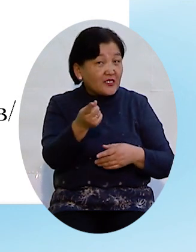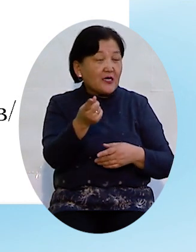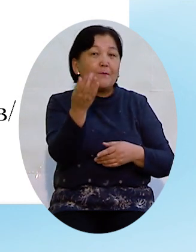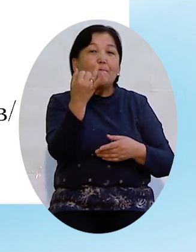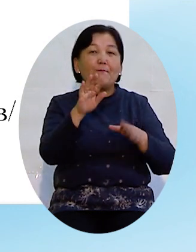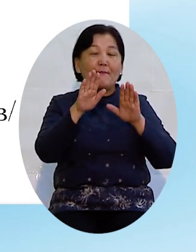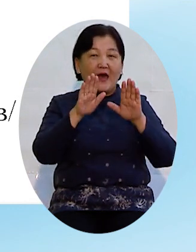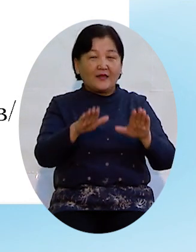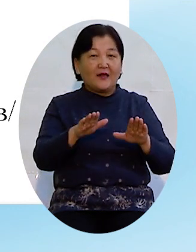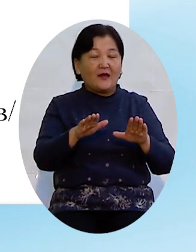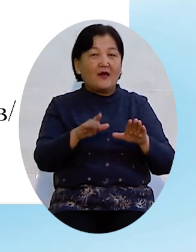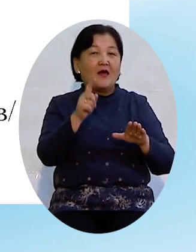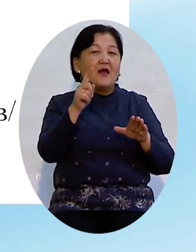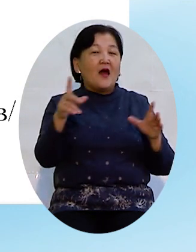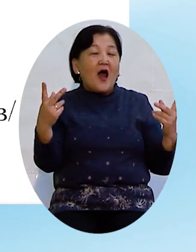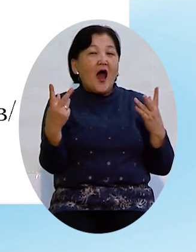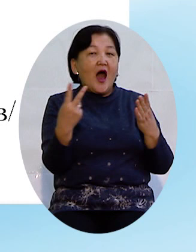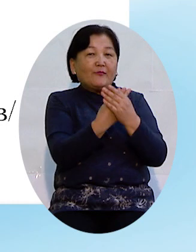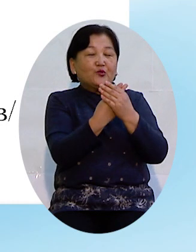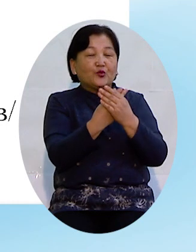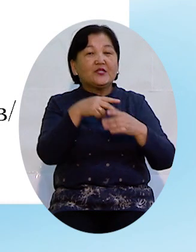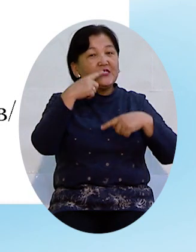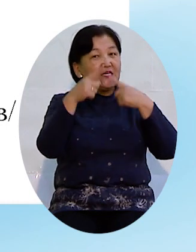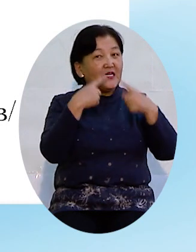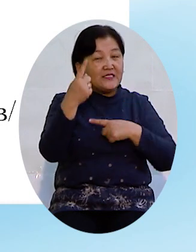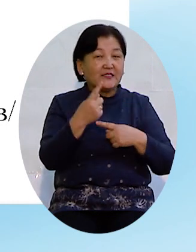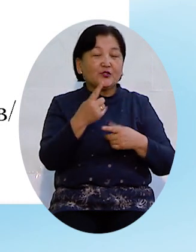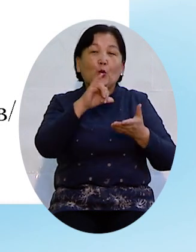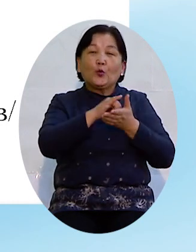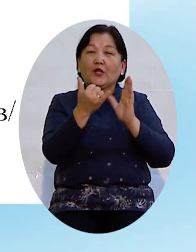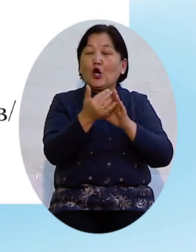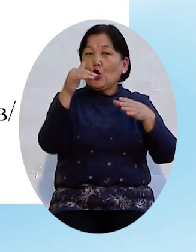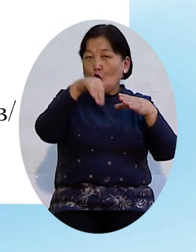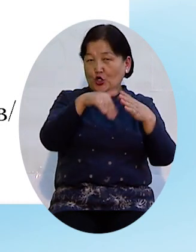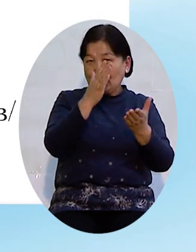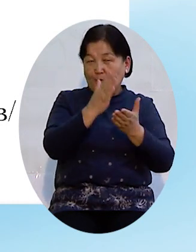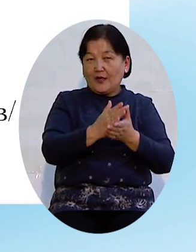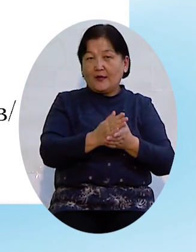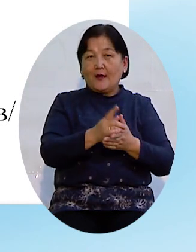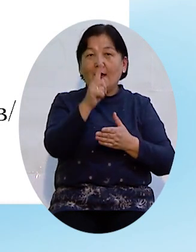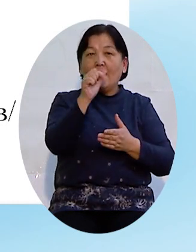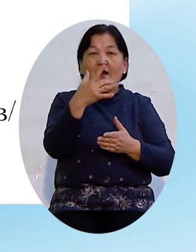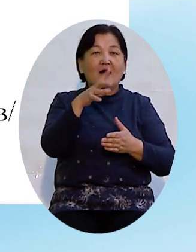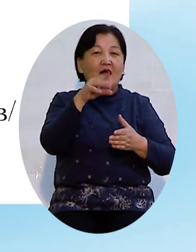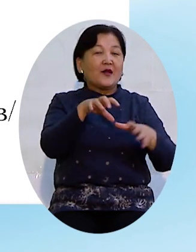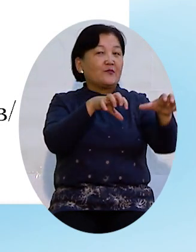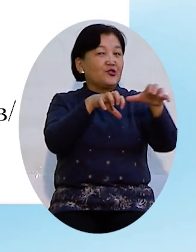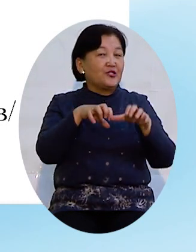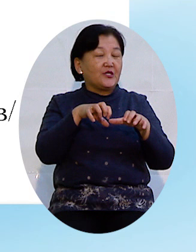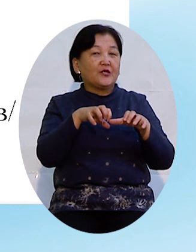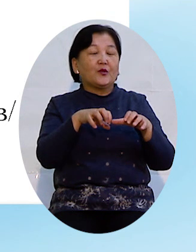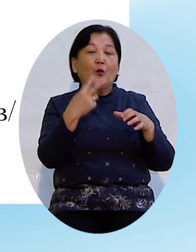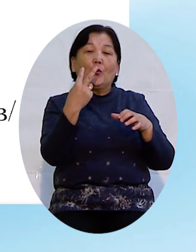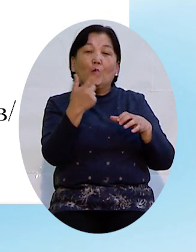зураа хавчуулан ярилцах гэсэн утгаар орж байна. Тэгвэл их дотроо харамч муугийн үлгэр үгийн